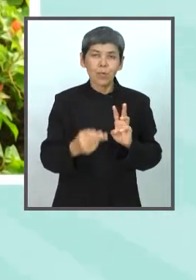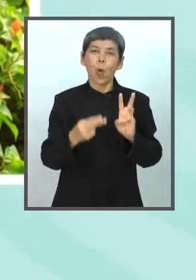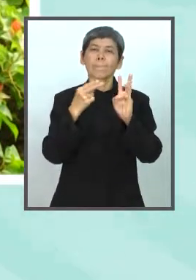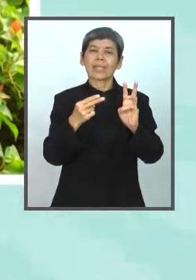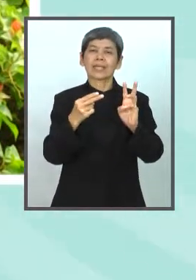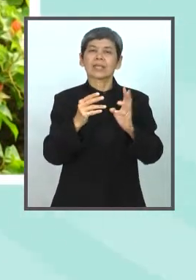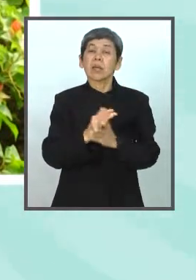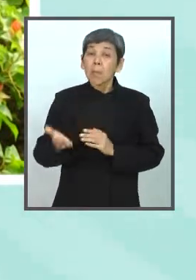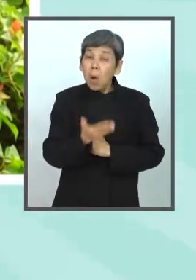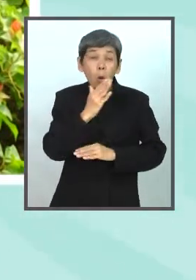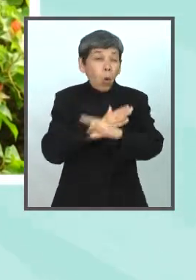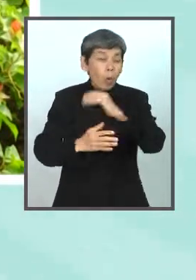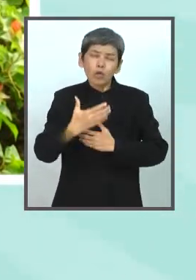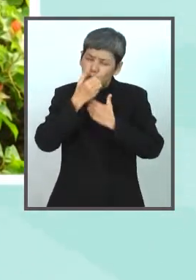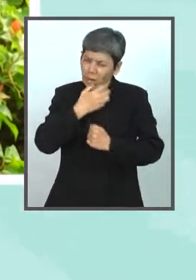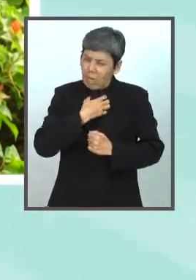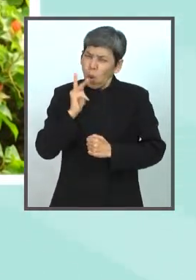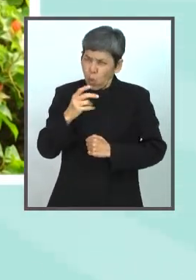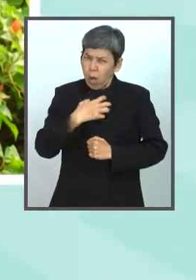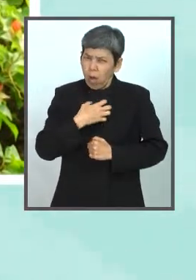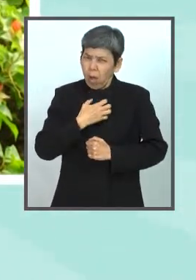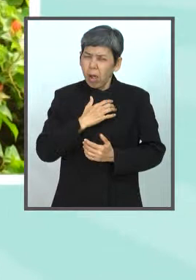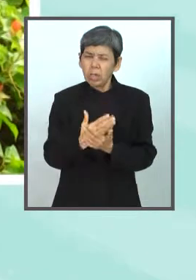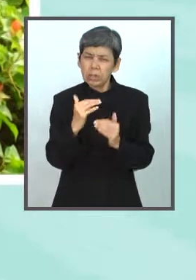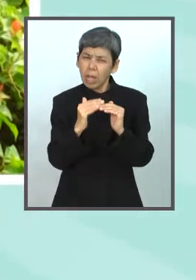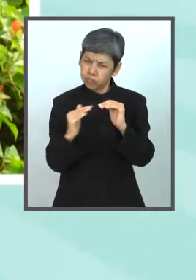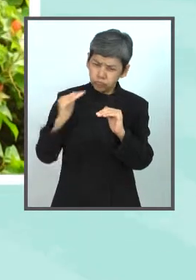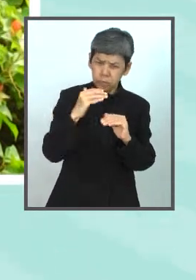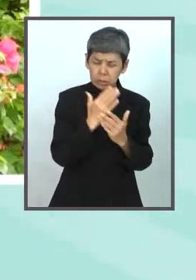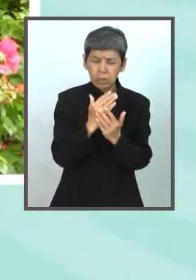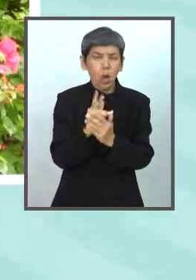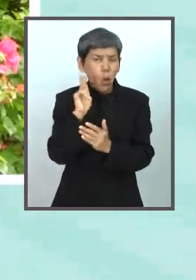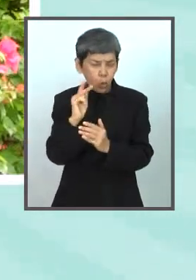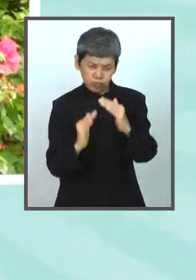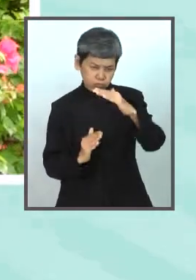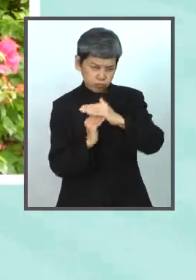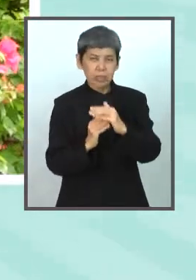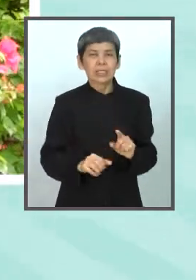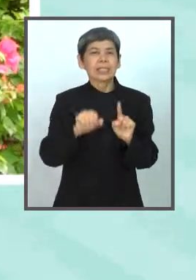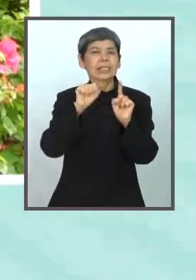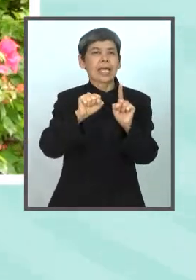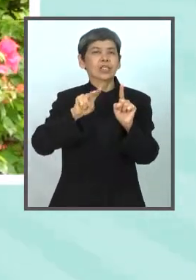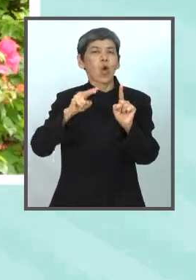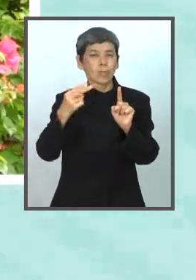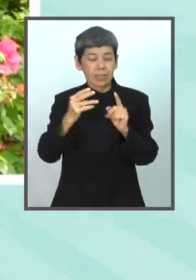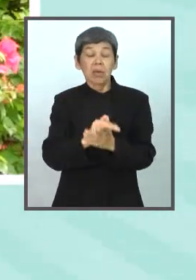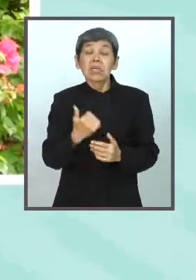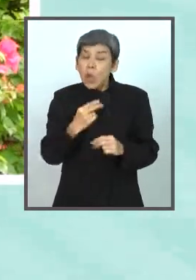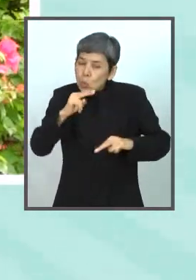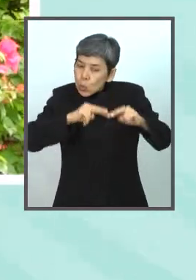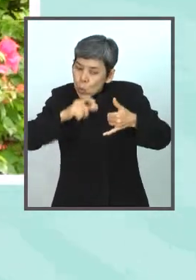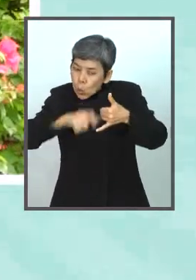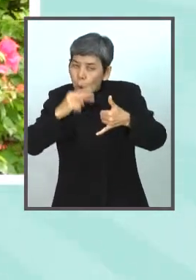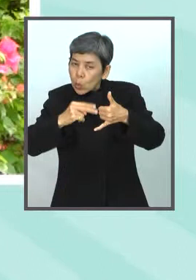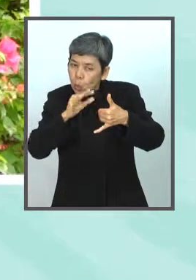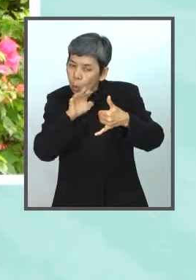ทเป็น 60,000 บาทถ้ามีคนพิการที่สนใจจะกู้เงินเกินวงเงินที่กำหนดไว้สามารถกู้ได้สูงสุดถึง 120,000 บาทแต่จะพิ